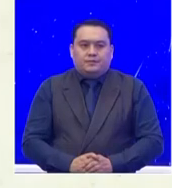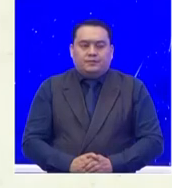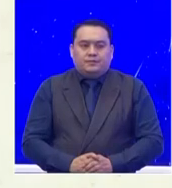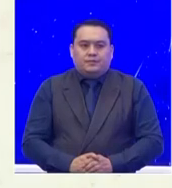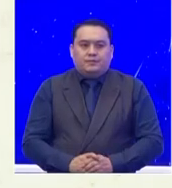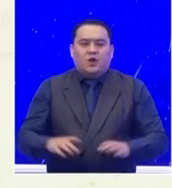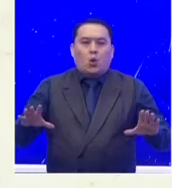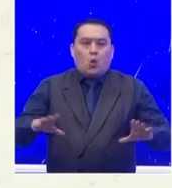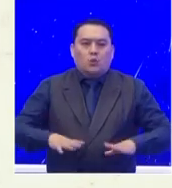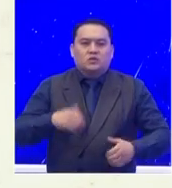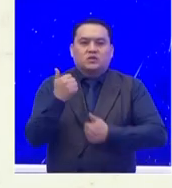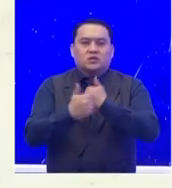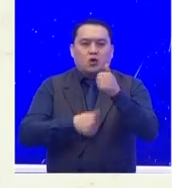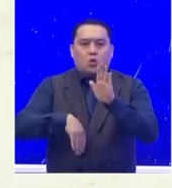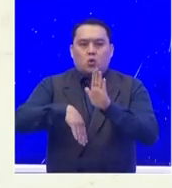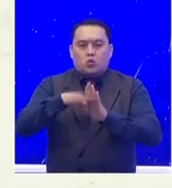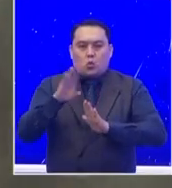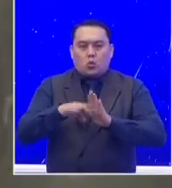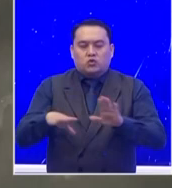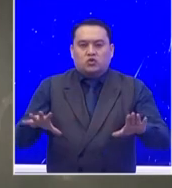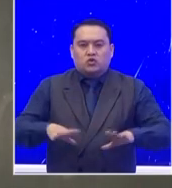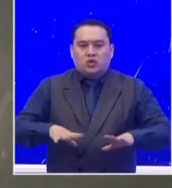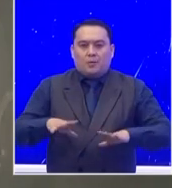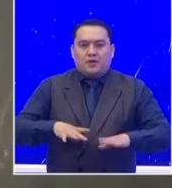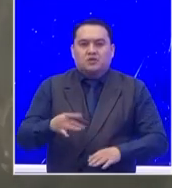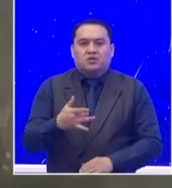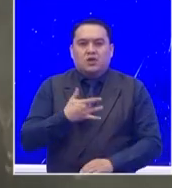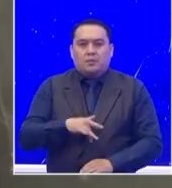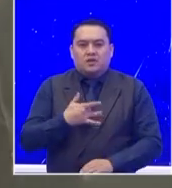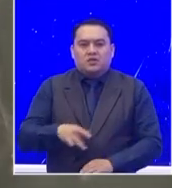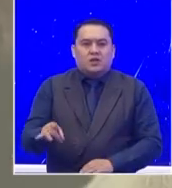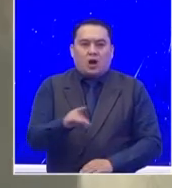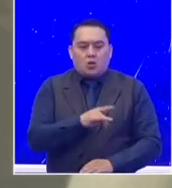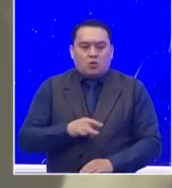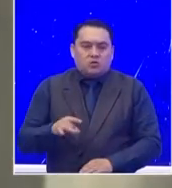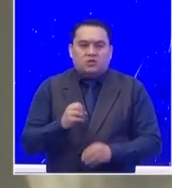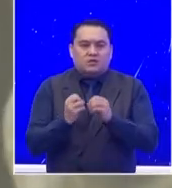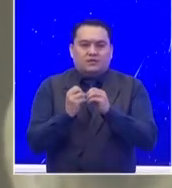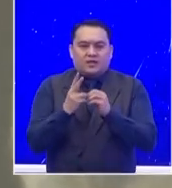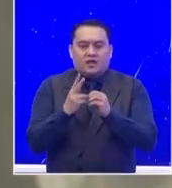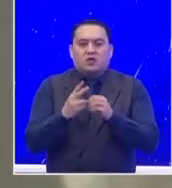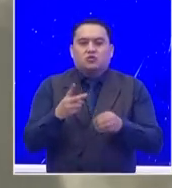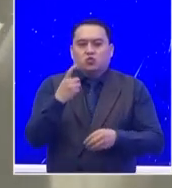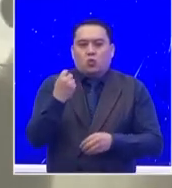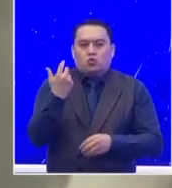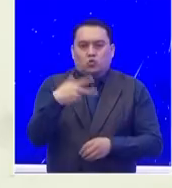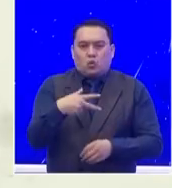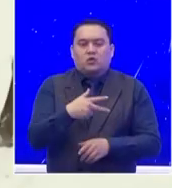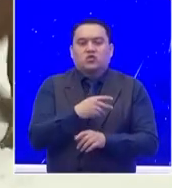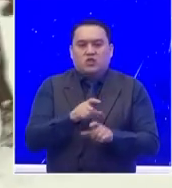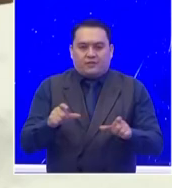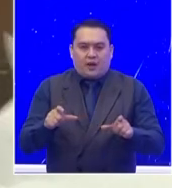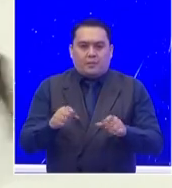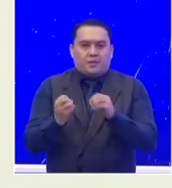На конные соревнования собрались лучшие кокпармены Жамбылского района из 12 населенных пунктов. Всего 140 участников. Каждая игра проходила в